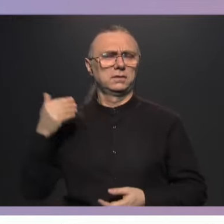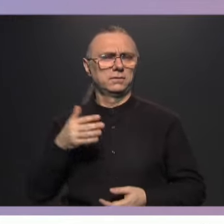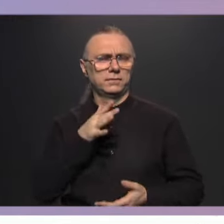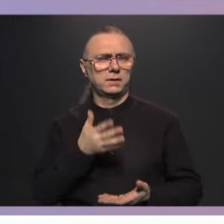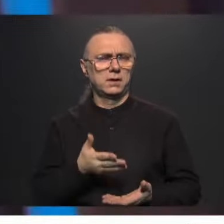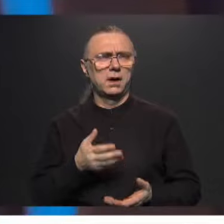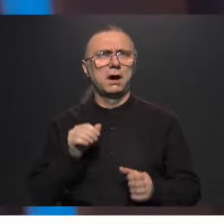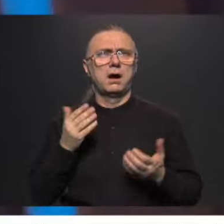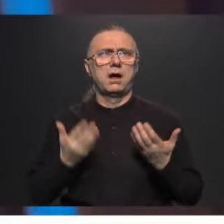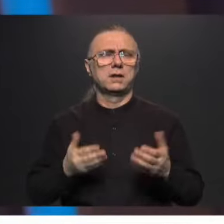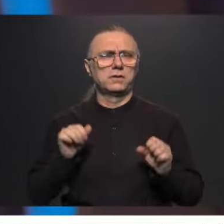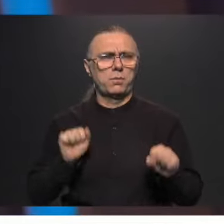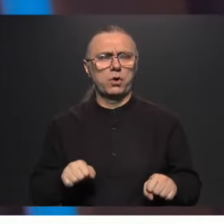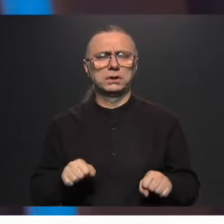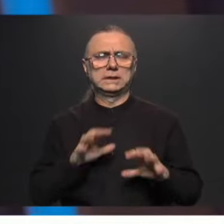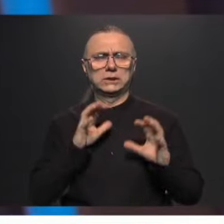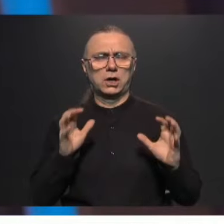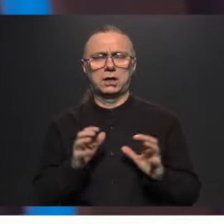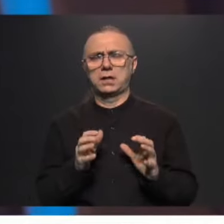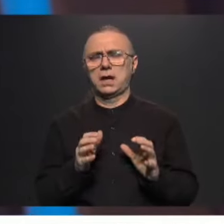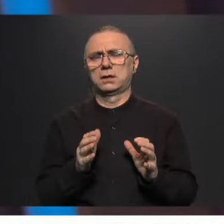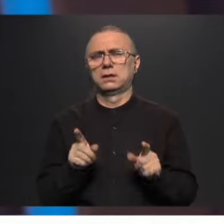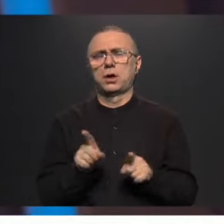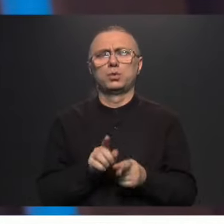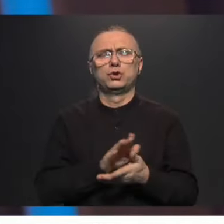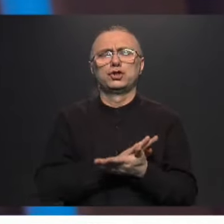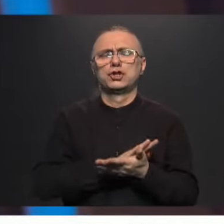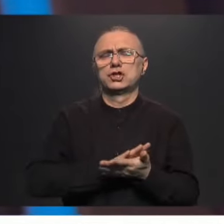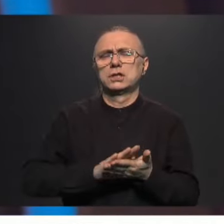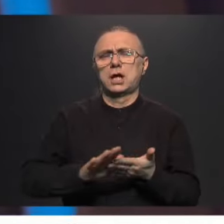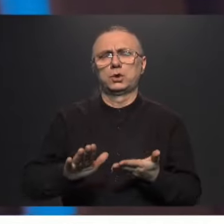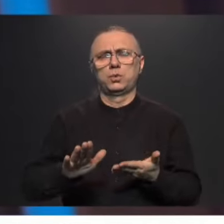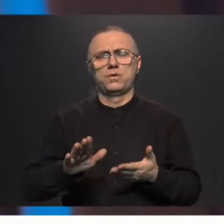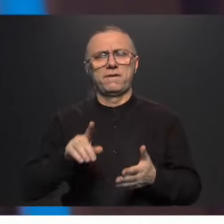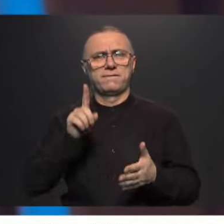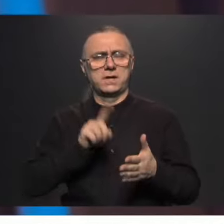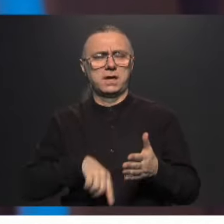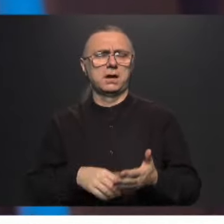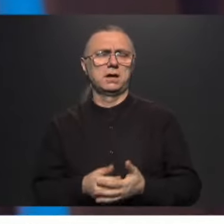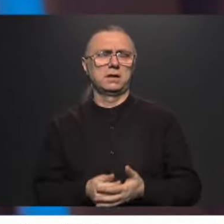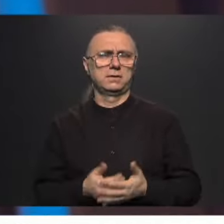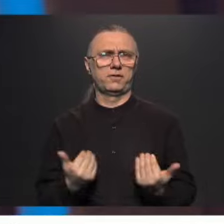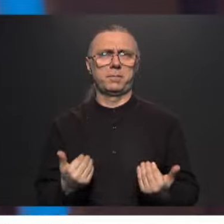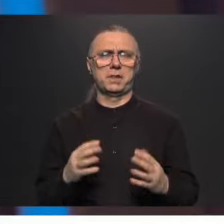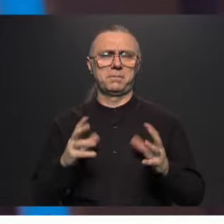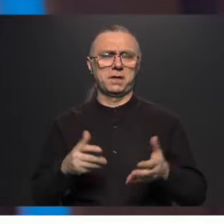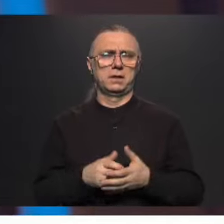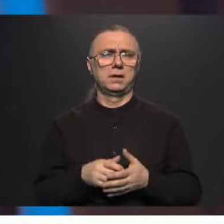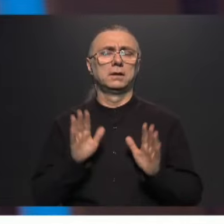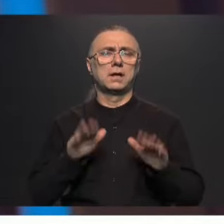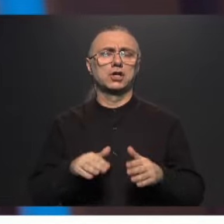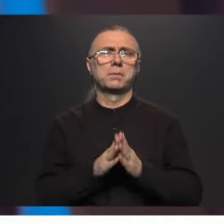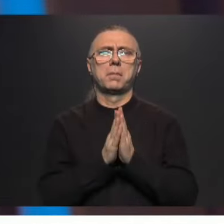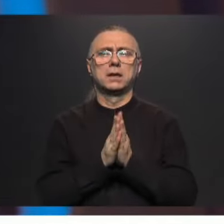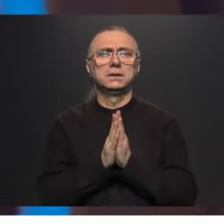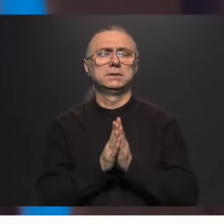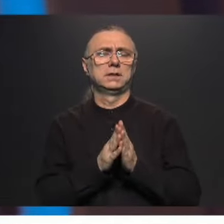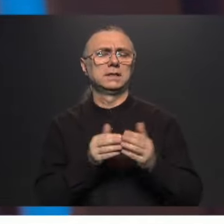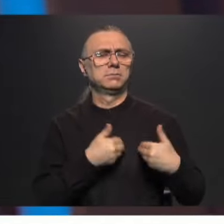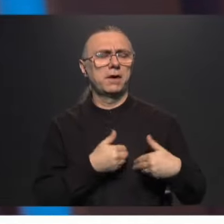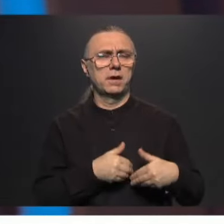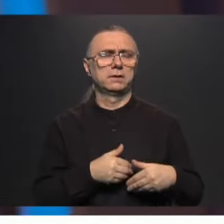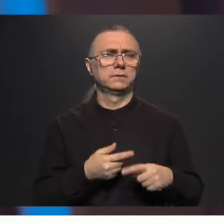веры в современном мире, где столько искушений? Даже молиться и исповедоваться, это уже в некотором смысле какой-то подвиг. Вот